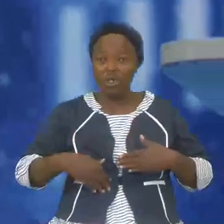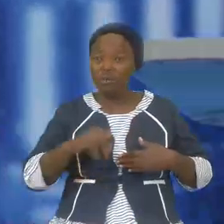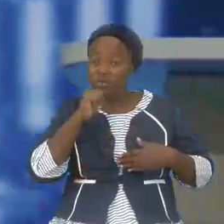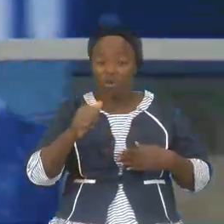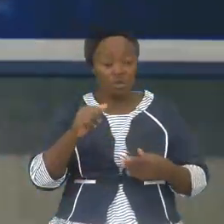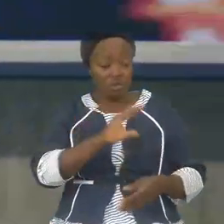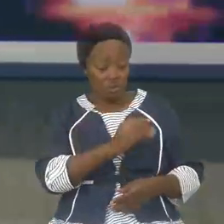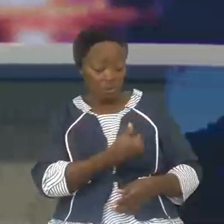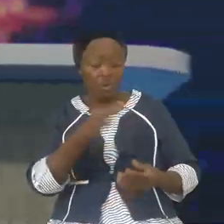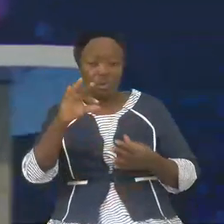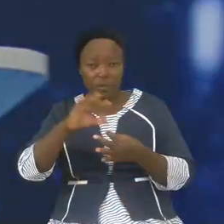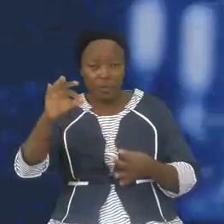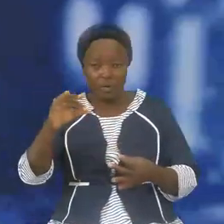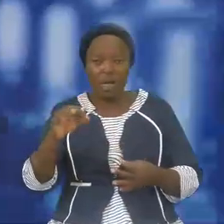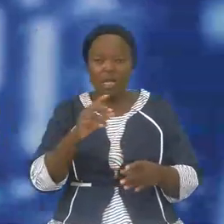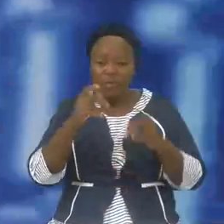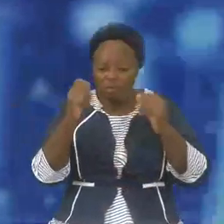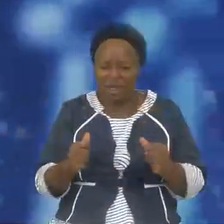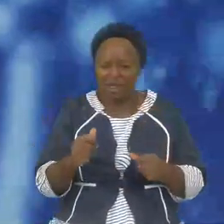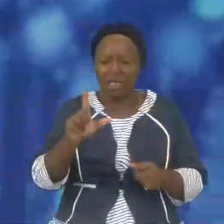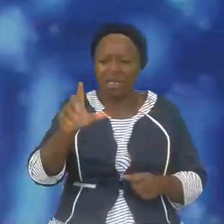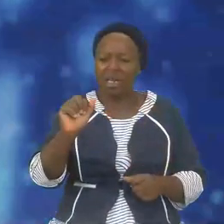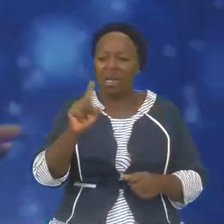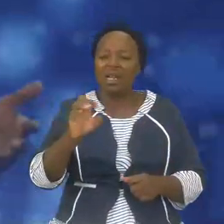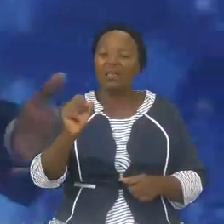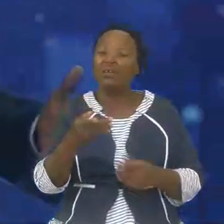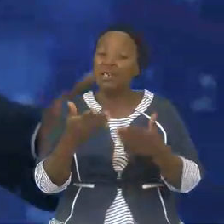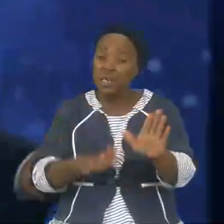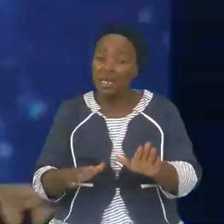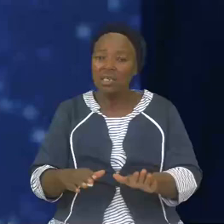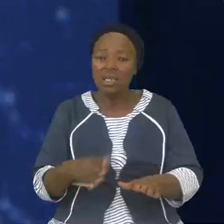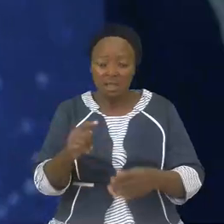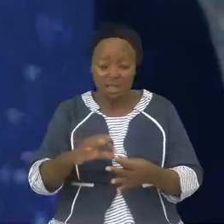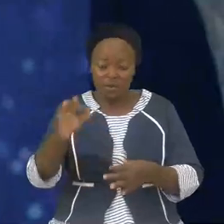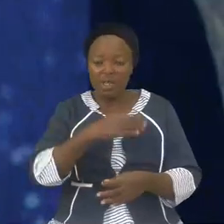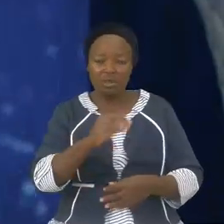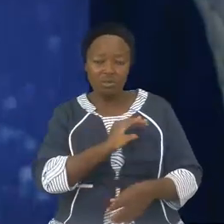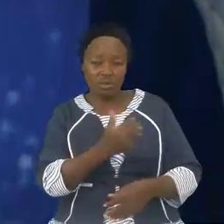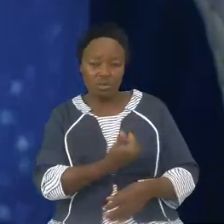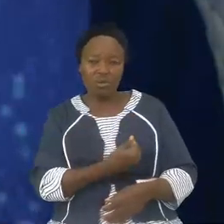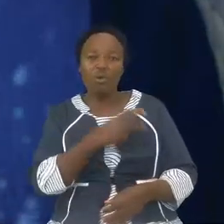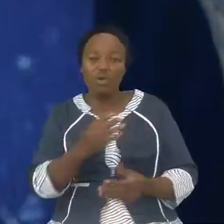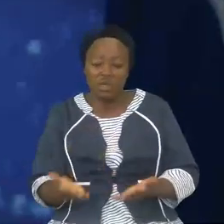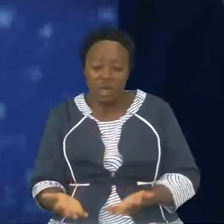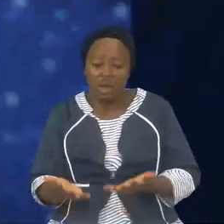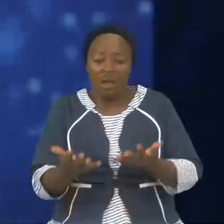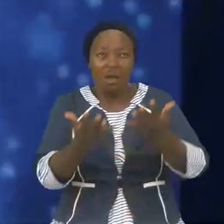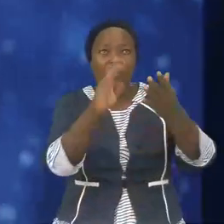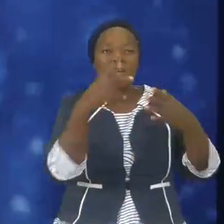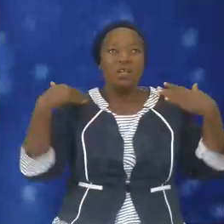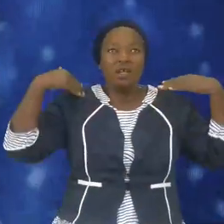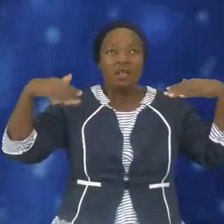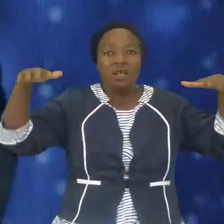l'esprit, le corps était enseveli. Dès que Lazare était mort, son esprit, son âme était porté par les